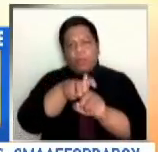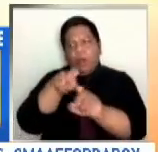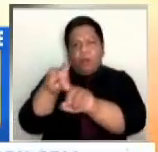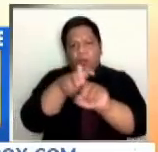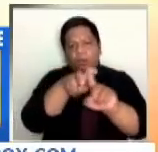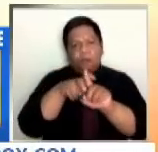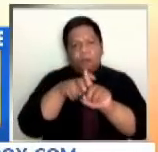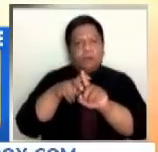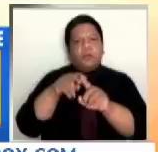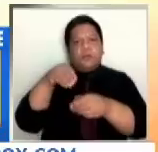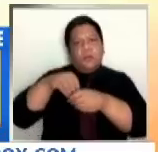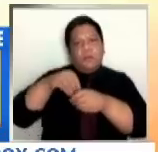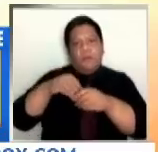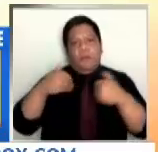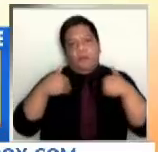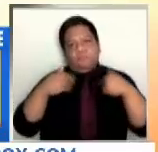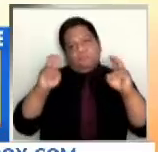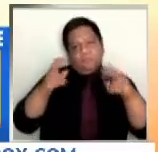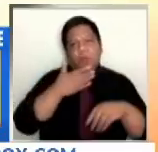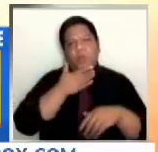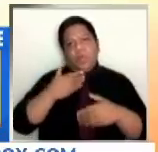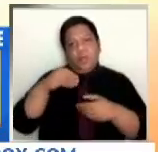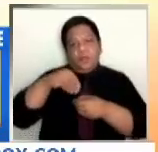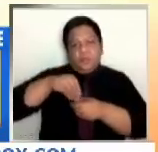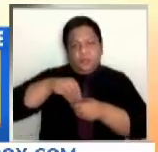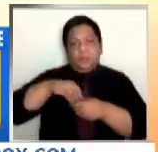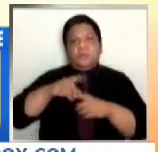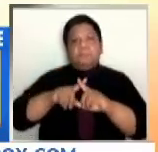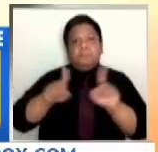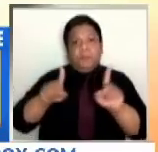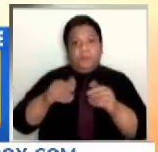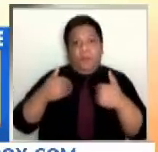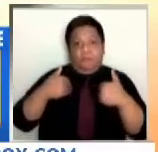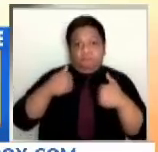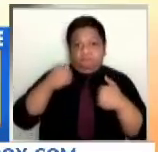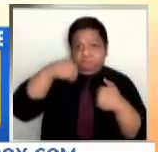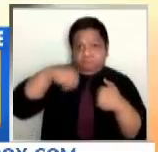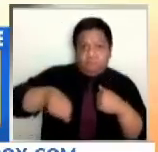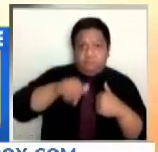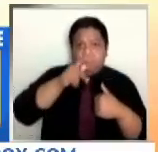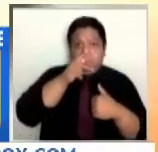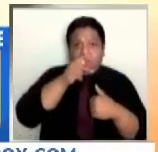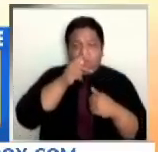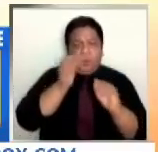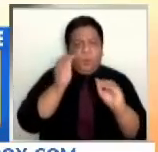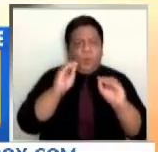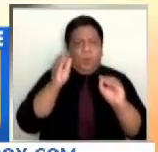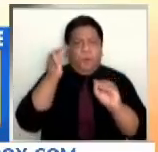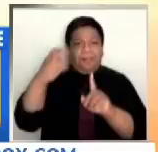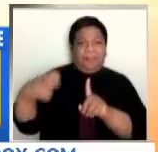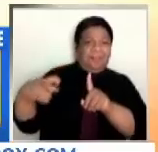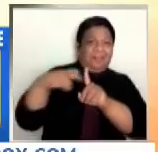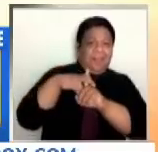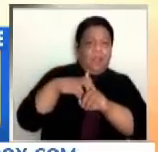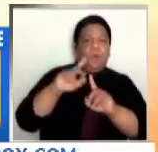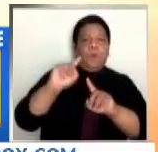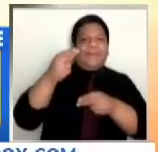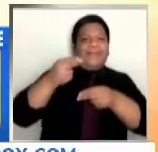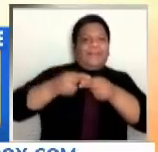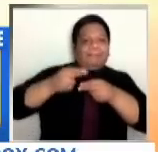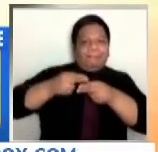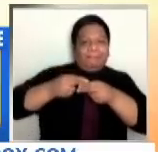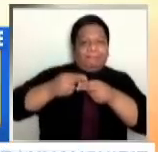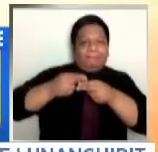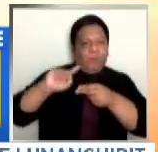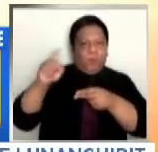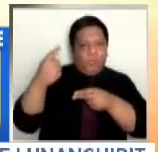Hindi natin masasabi agad-agad na may privacy violation kasi ang natag lang naman is your username or yung account mo, which is